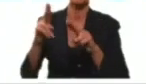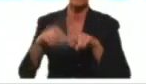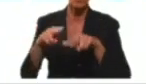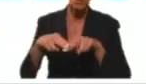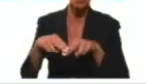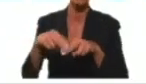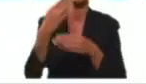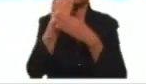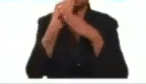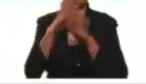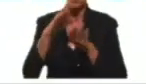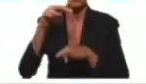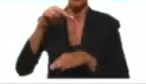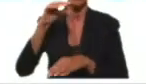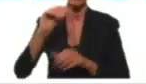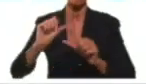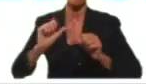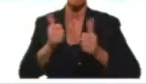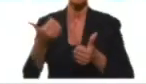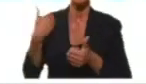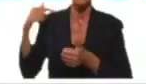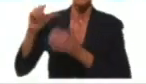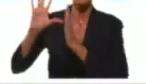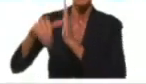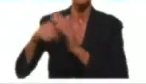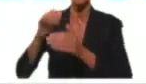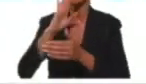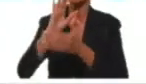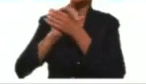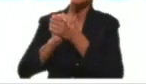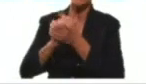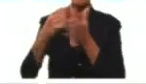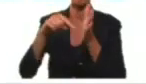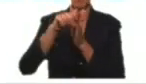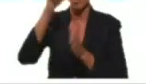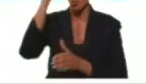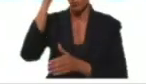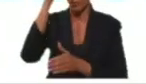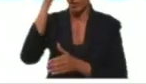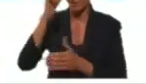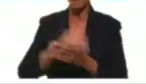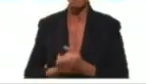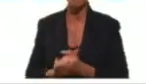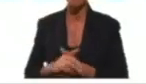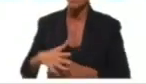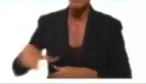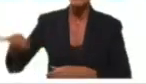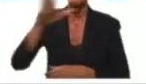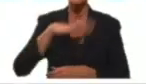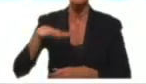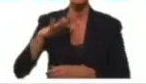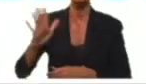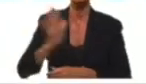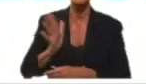wyrażają dążenie Unii Europejskiej do uczynienia miasta bardziej przyjaznego człowiekowi. Przestrzeni bezpiecznej,